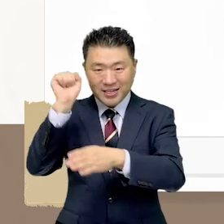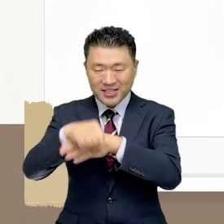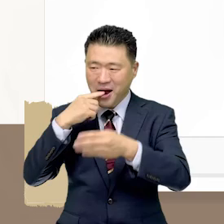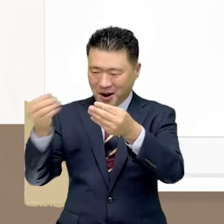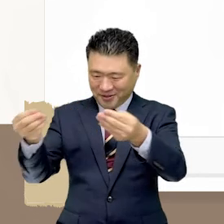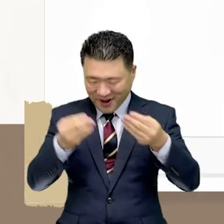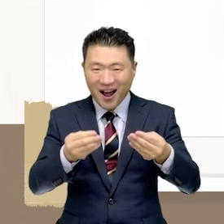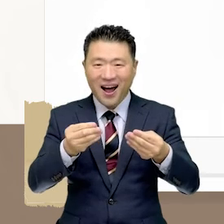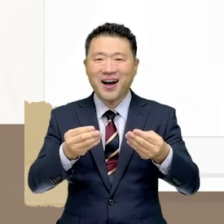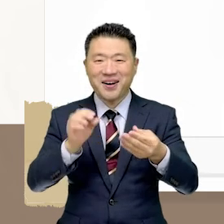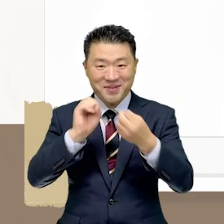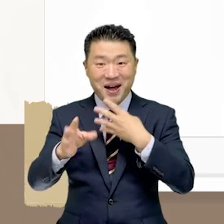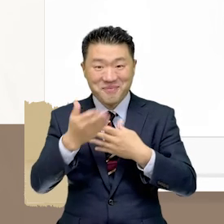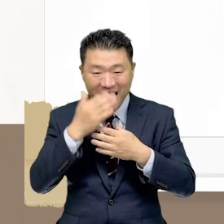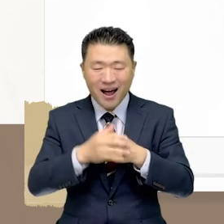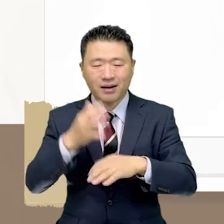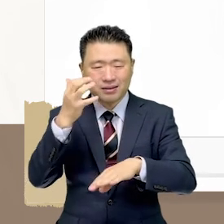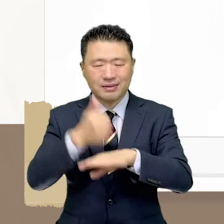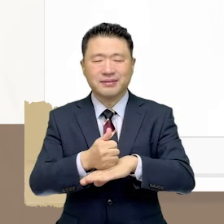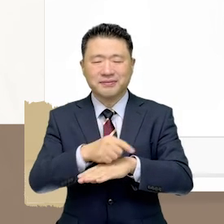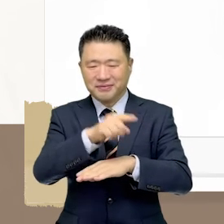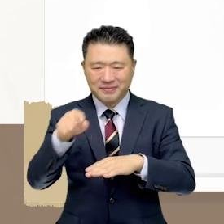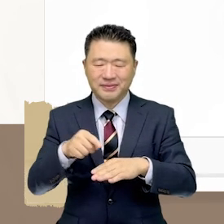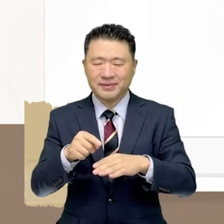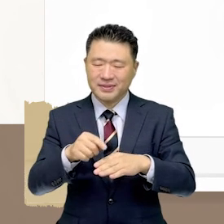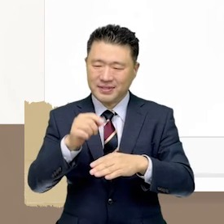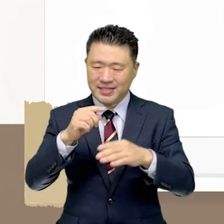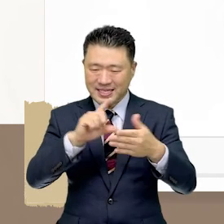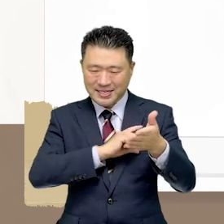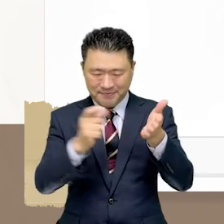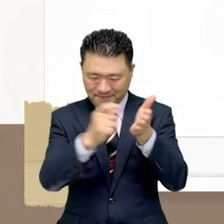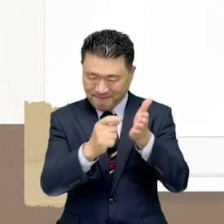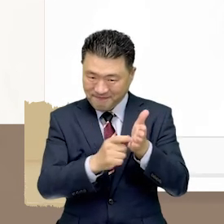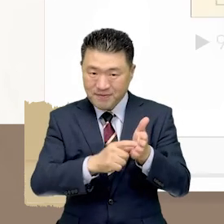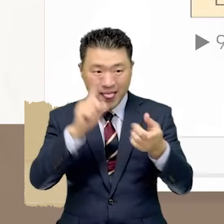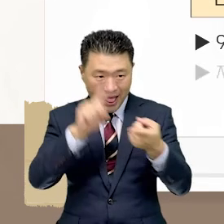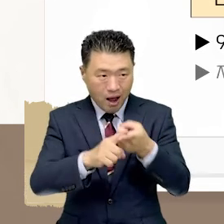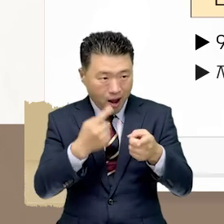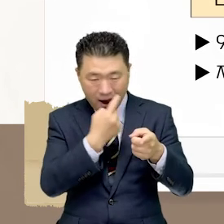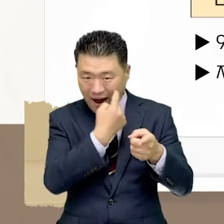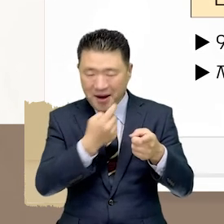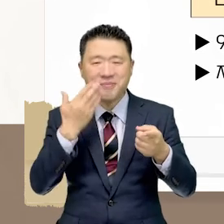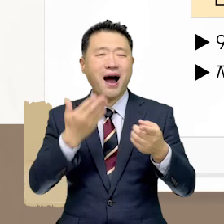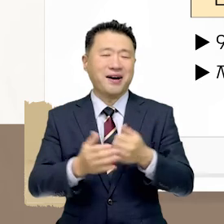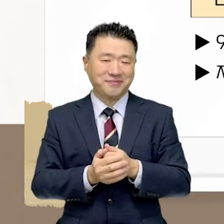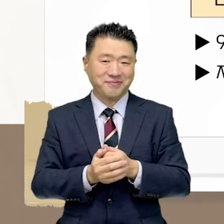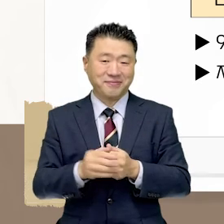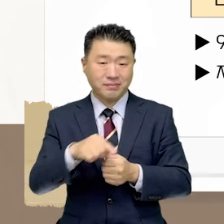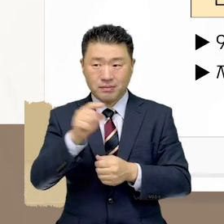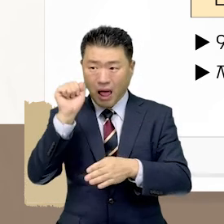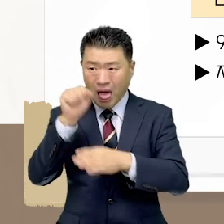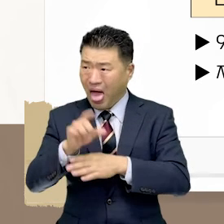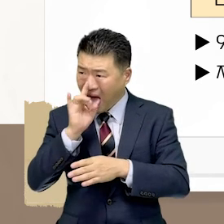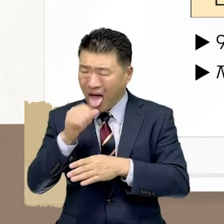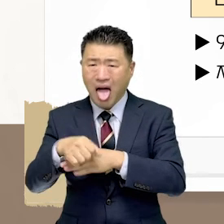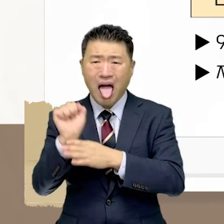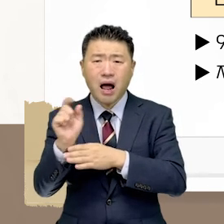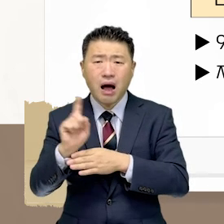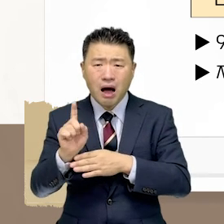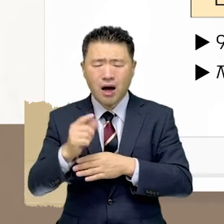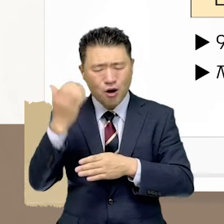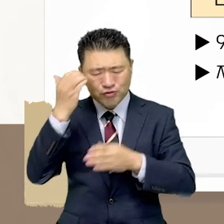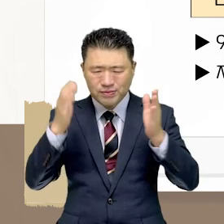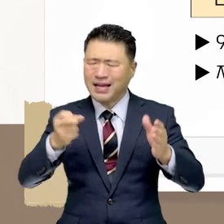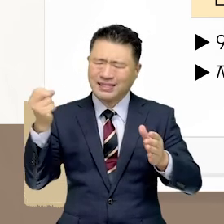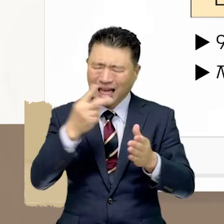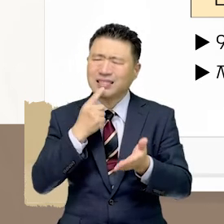수 있으며 치료 기간 및 승인 상병명을 확인할 수 있습니다. 산재가 승인되지 않은 경우 90일 안에